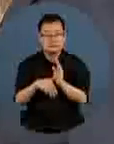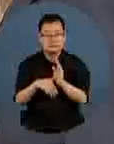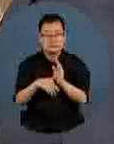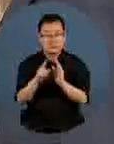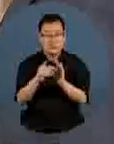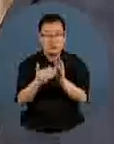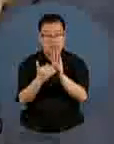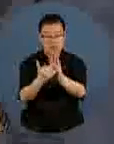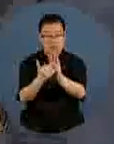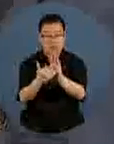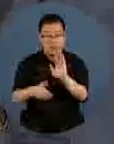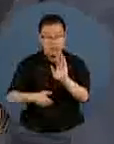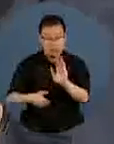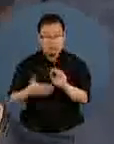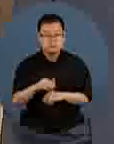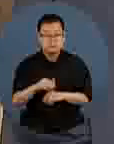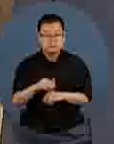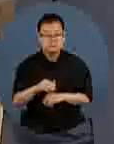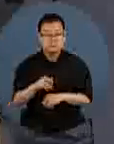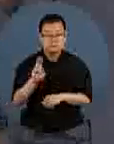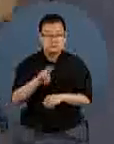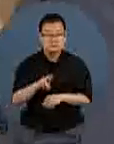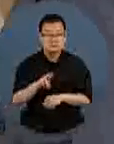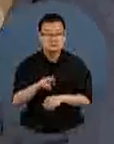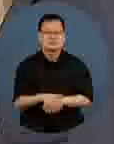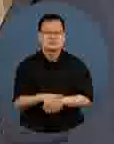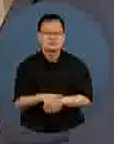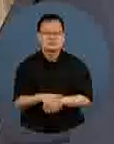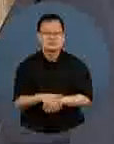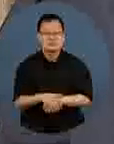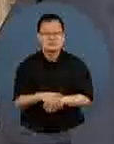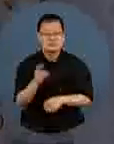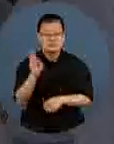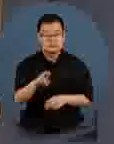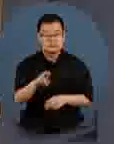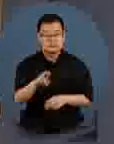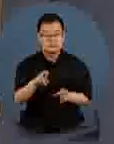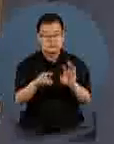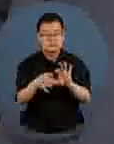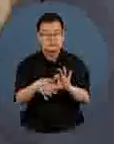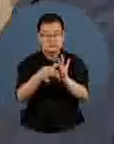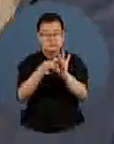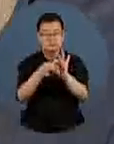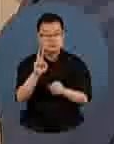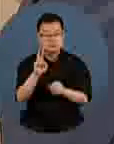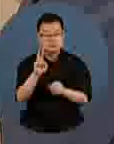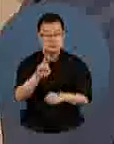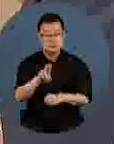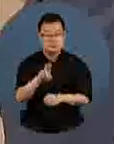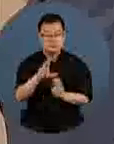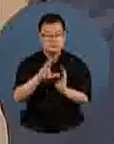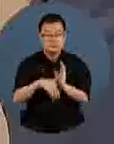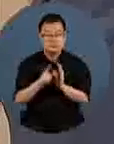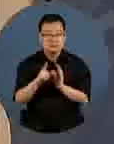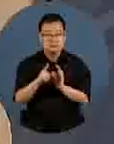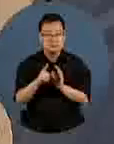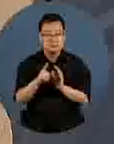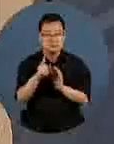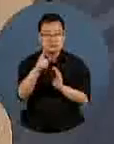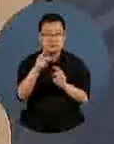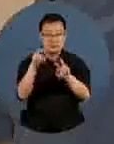좋아요. 막아야 되는데요. 이쪽을요? 네, 그때 쏙 들어갑니다. 아, 막아야 될 때 이으면 안 이을 수 없고 네. 끊어버리면